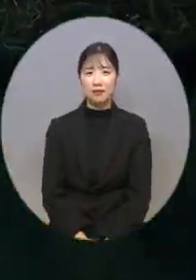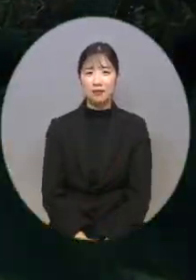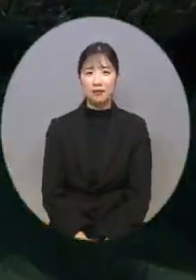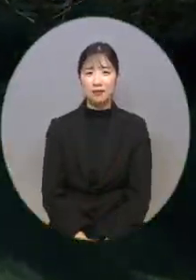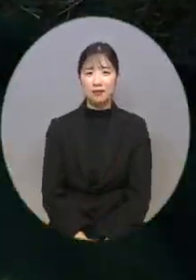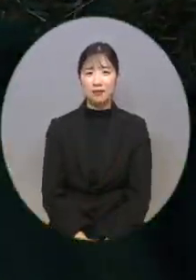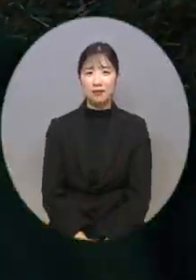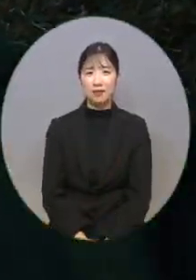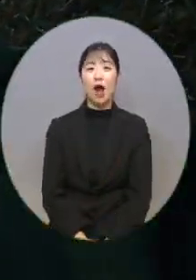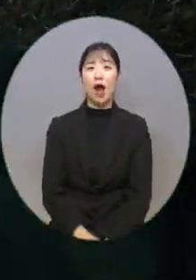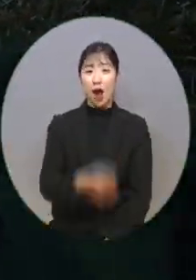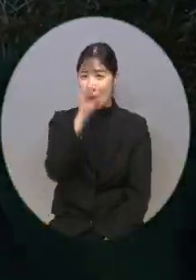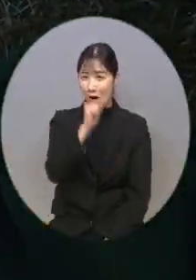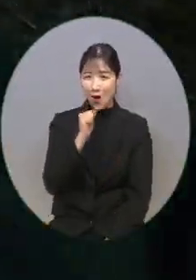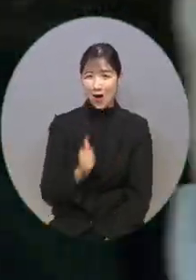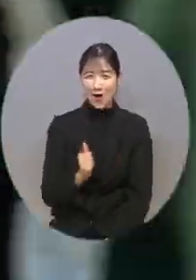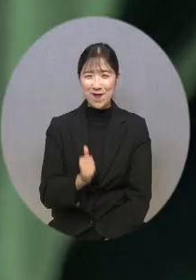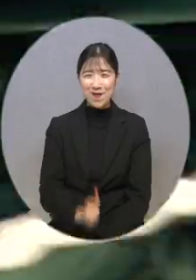뭐야? 완전 좋아. 아이